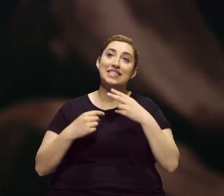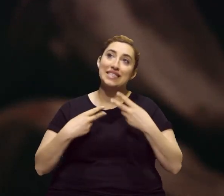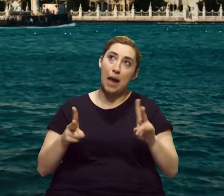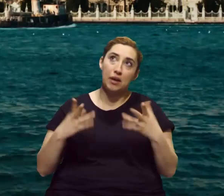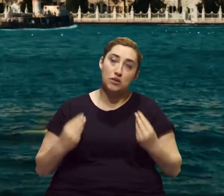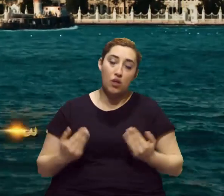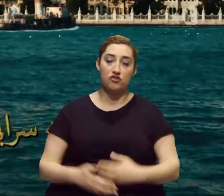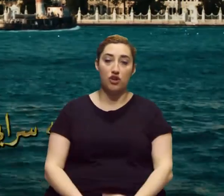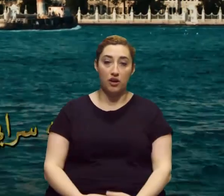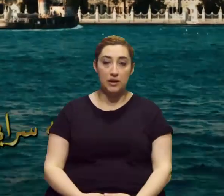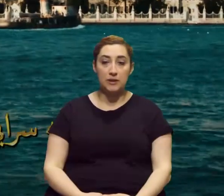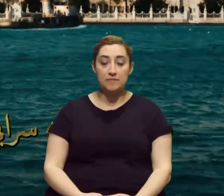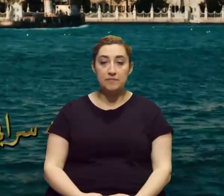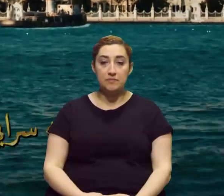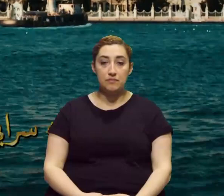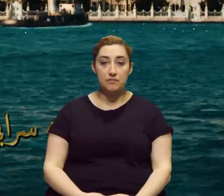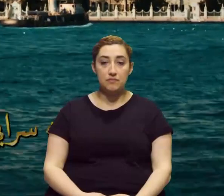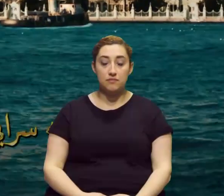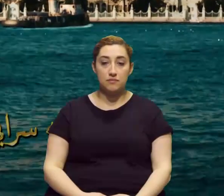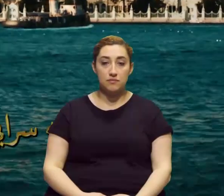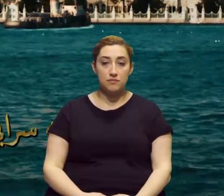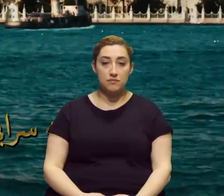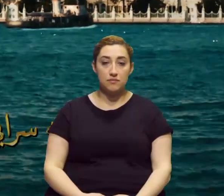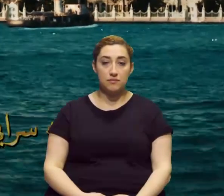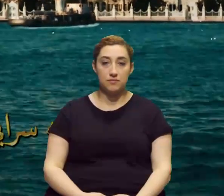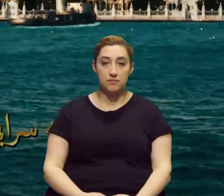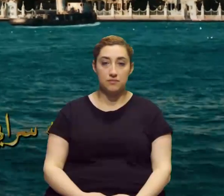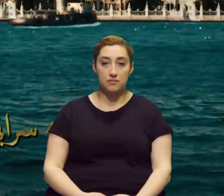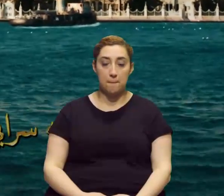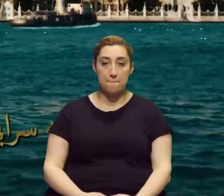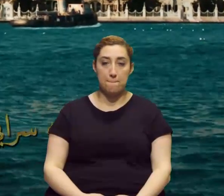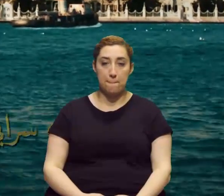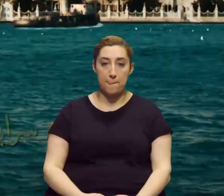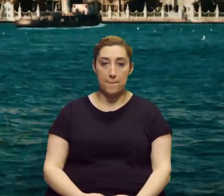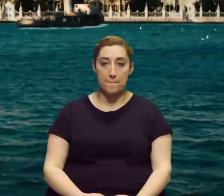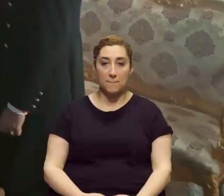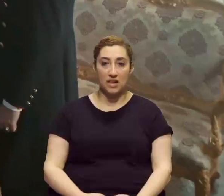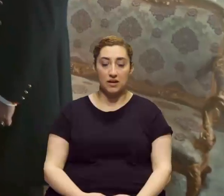getirilecek. Günüz vakti kıyıdan Dolmabahçe Sarayı.